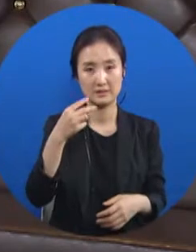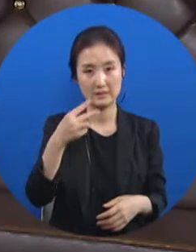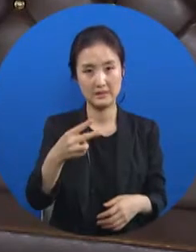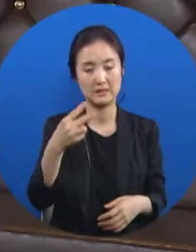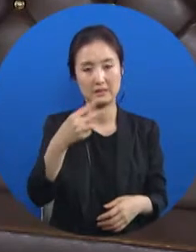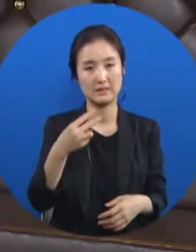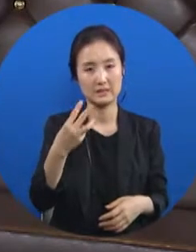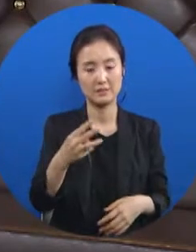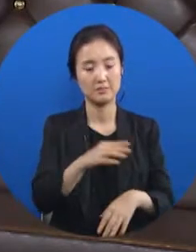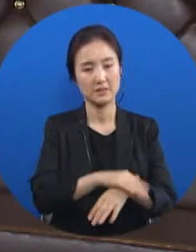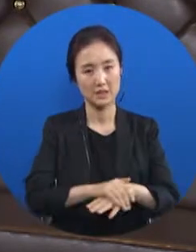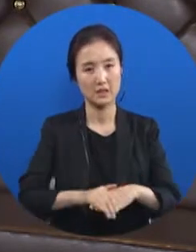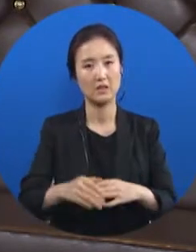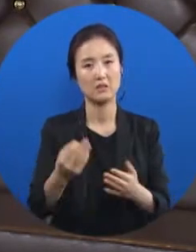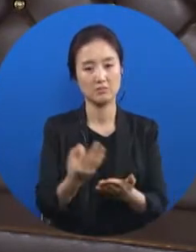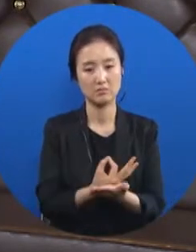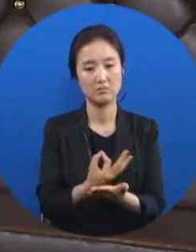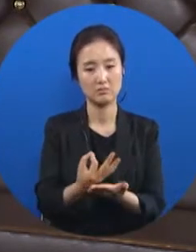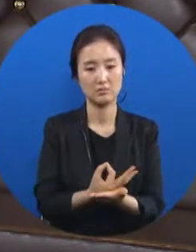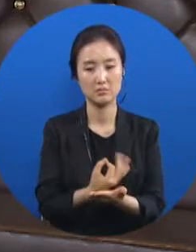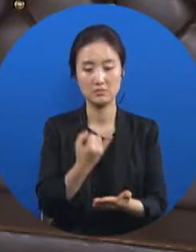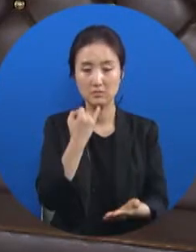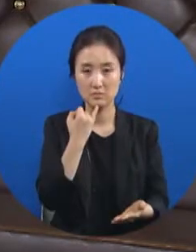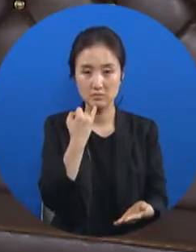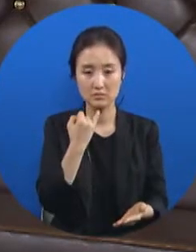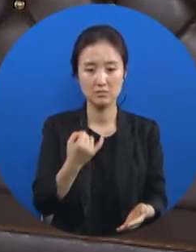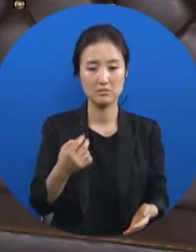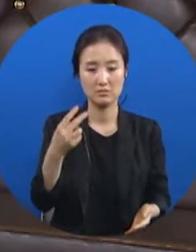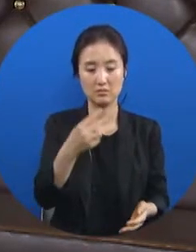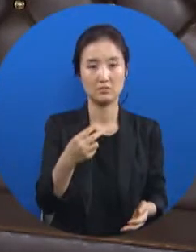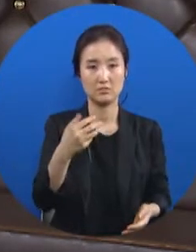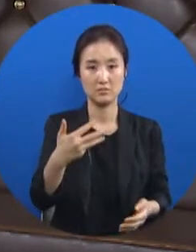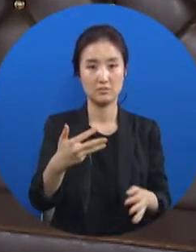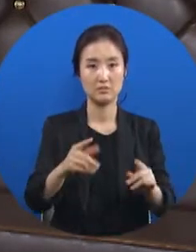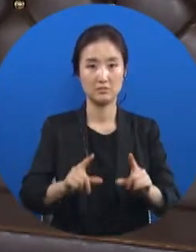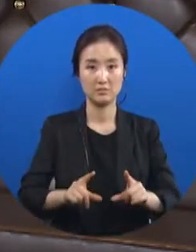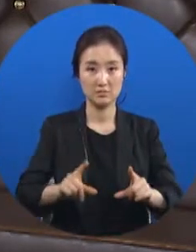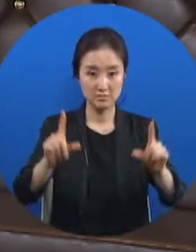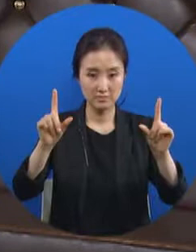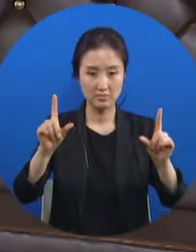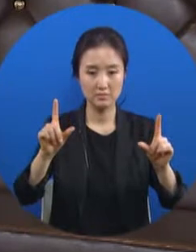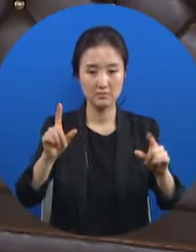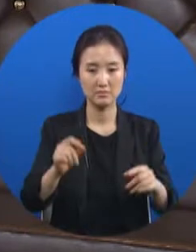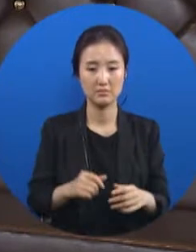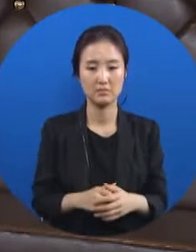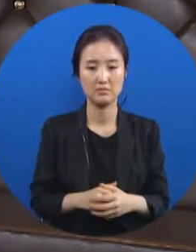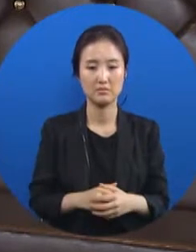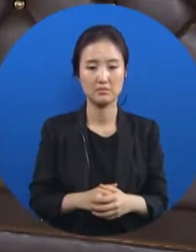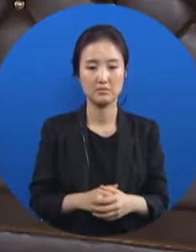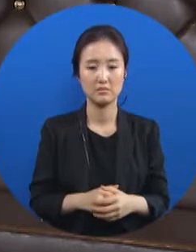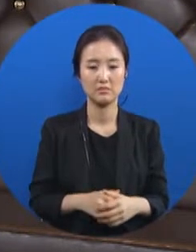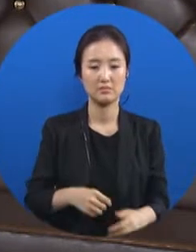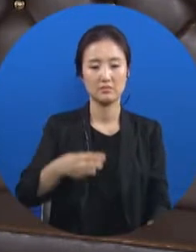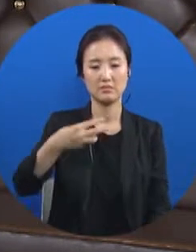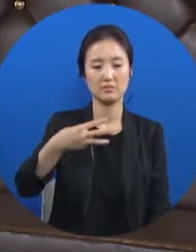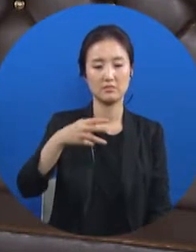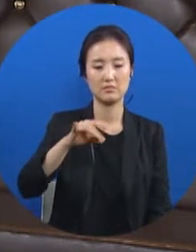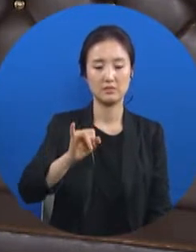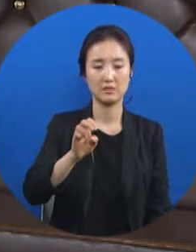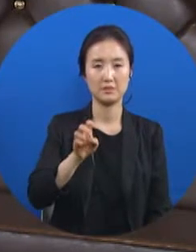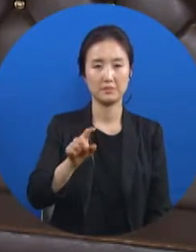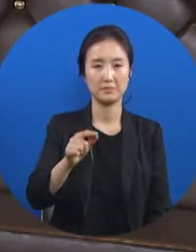잘 했습니다. 예, 잘 하고 있는데 2008년도에 다시 한번 리먼 사태.